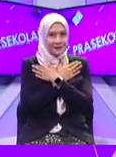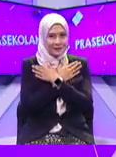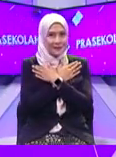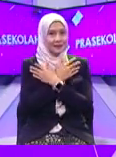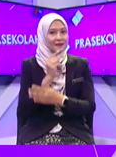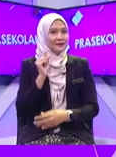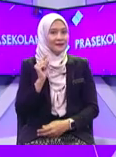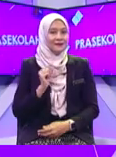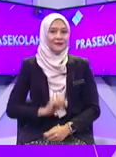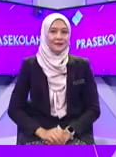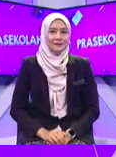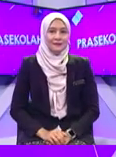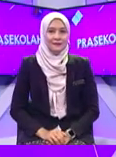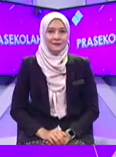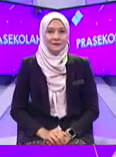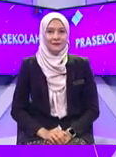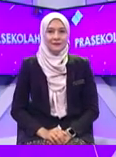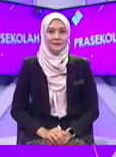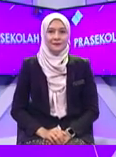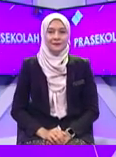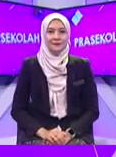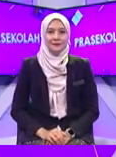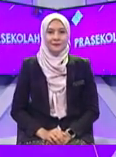saya dalam pra sekolah